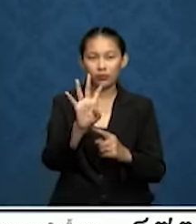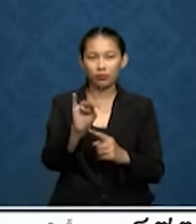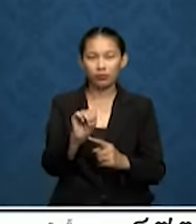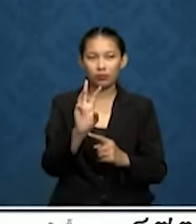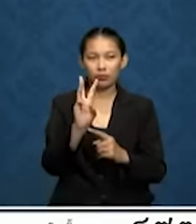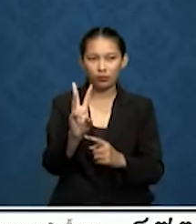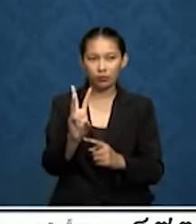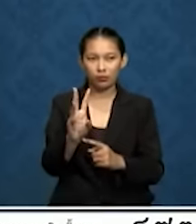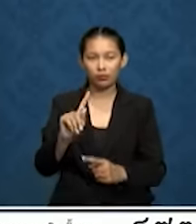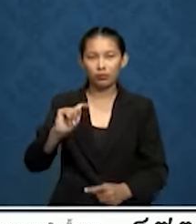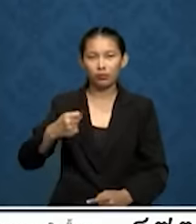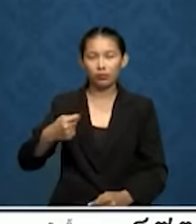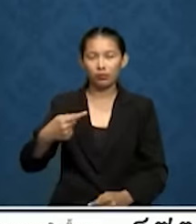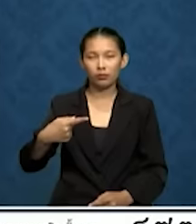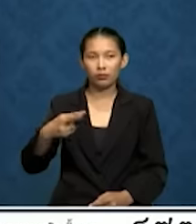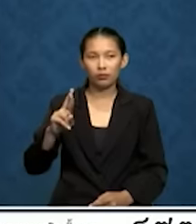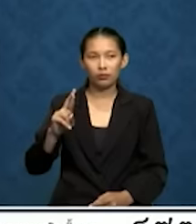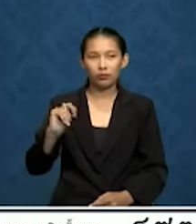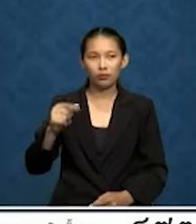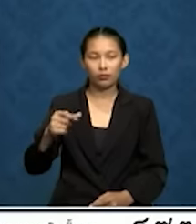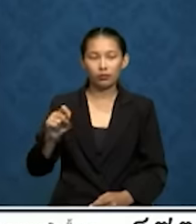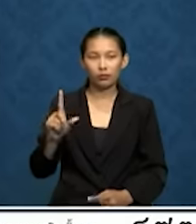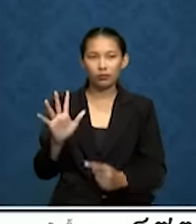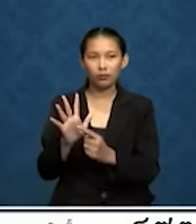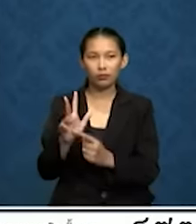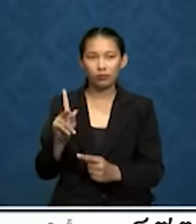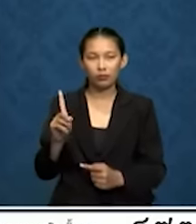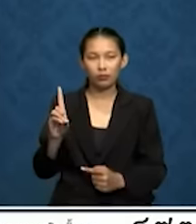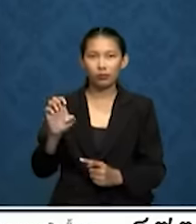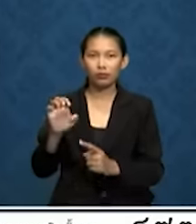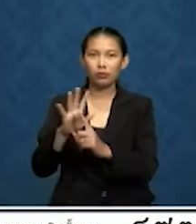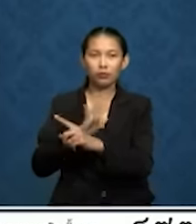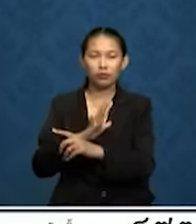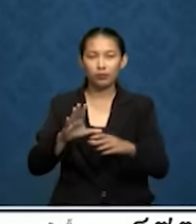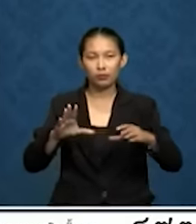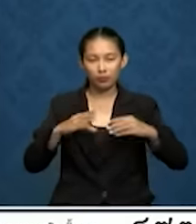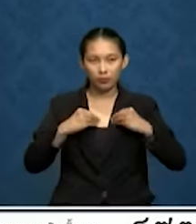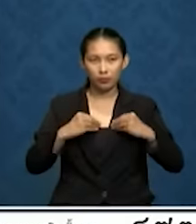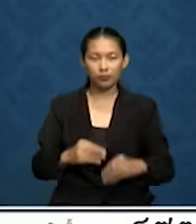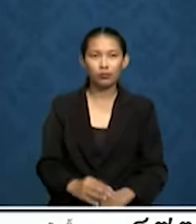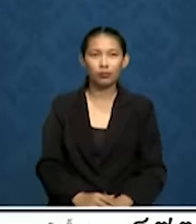146นายทรงศักดิ์ส่งเสริมอุดมชัย เห็นชอบครับ